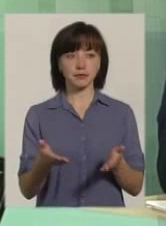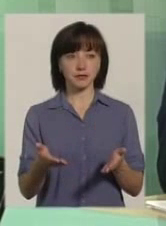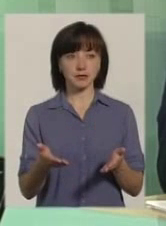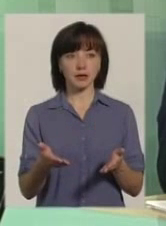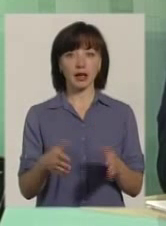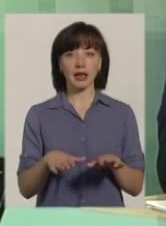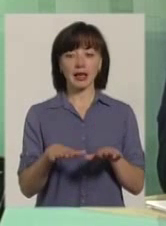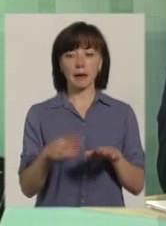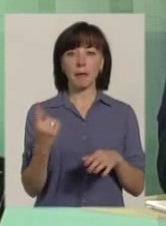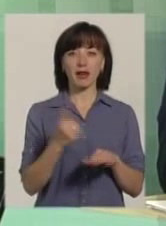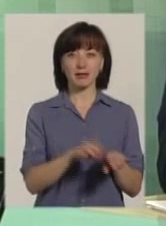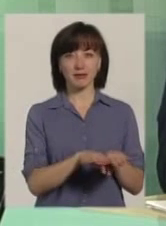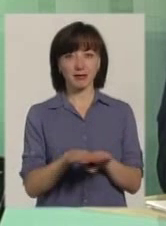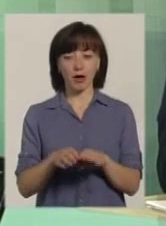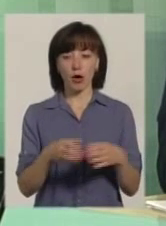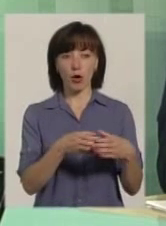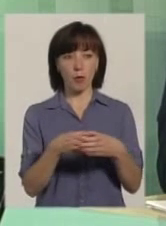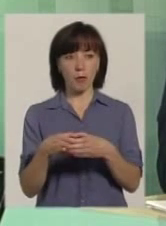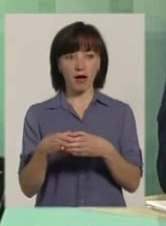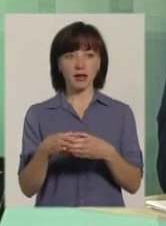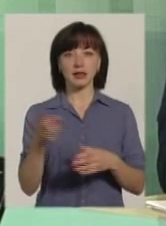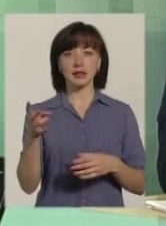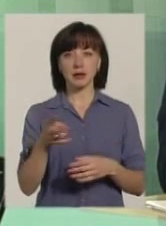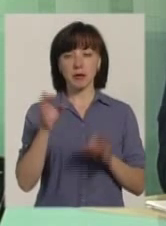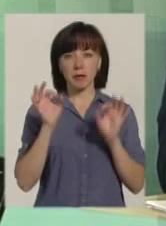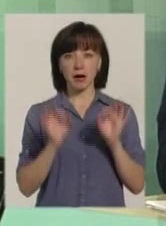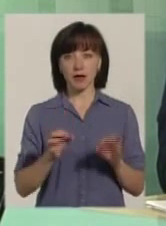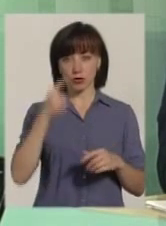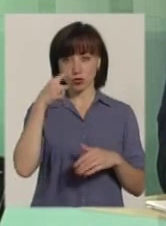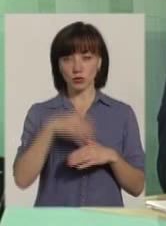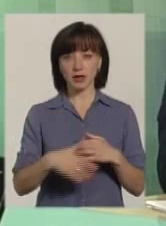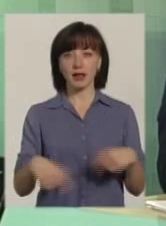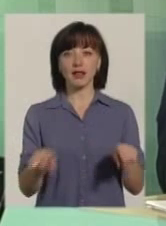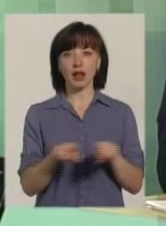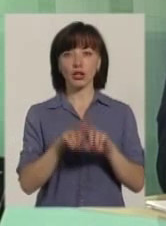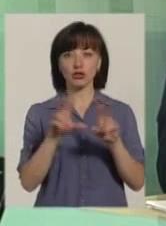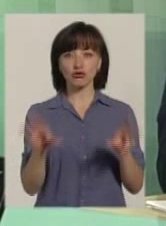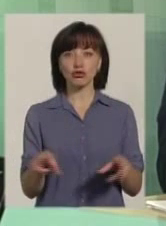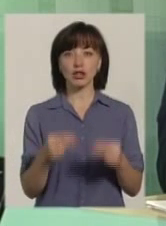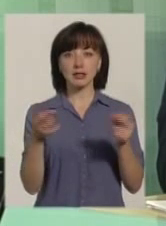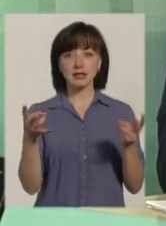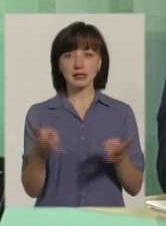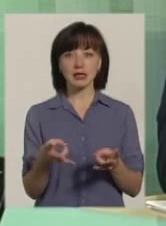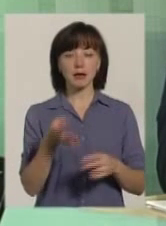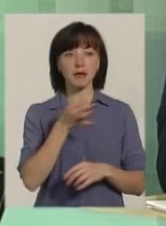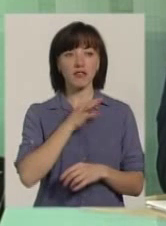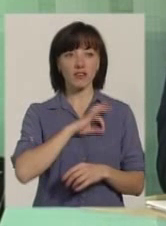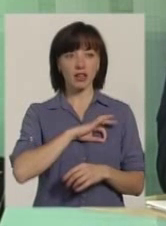низовій громаді треба дуже правильно зрозуміти, що такий шанс треба використати.